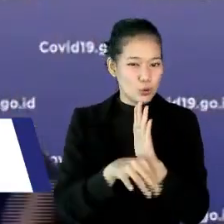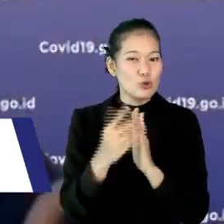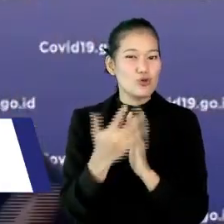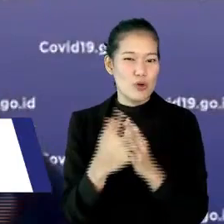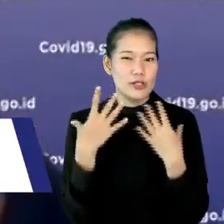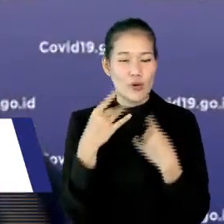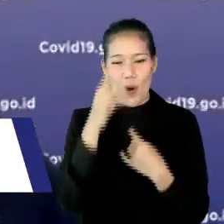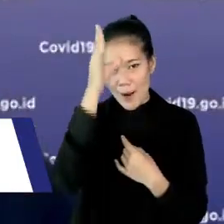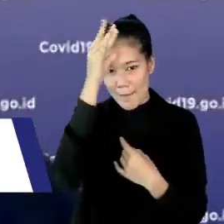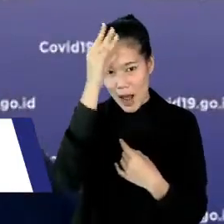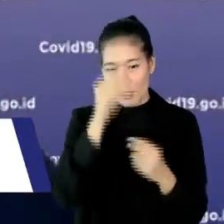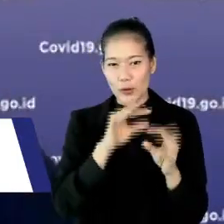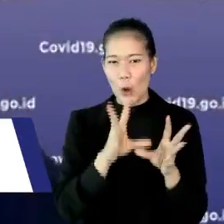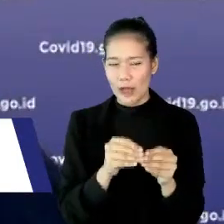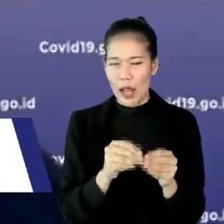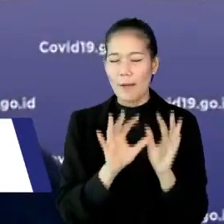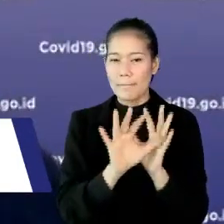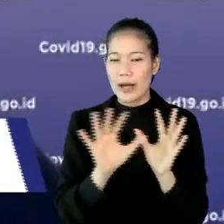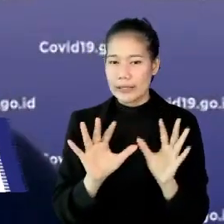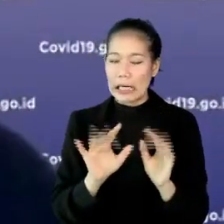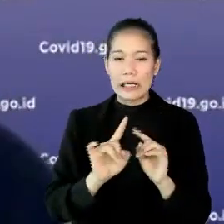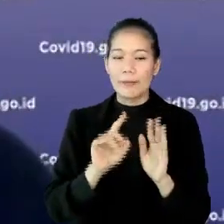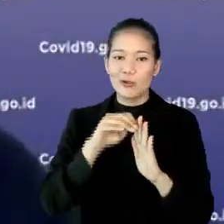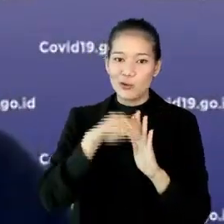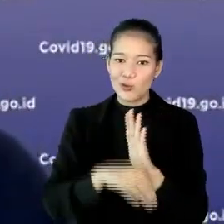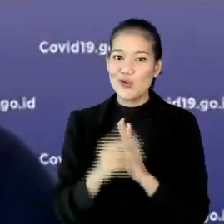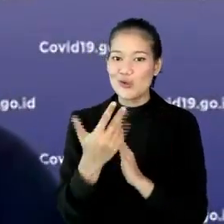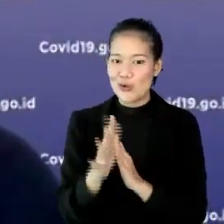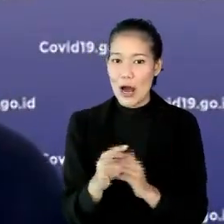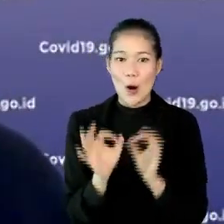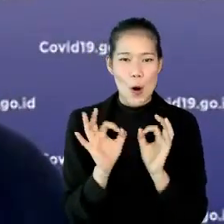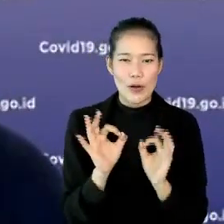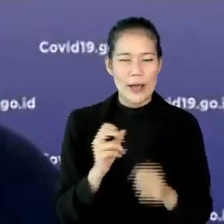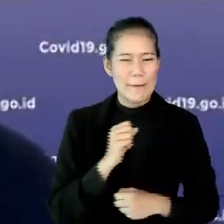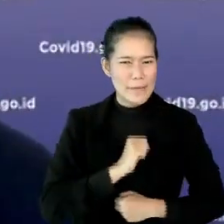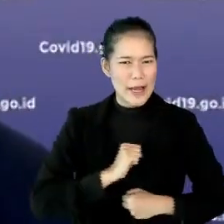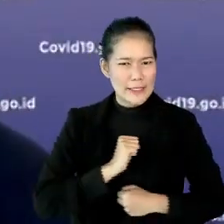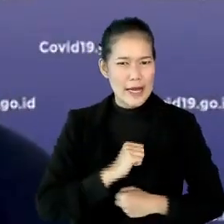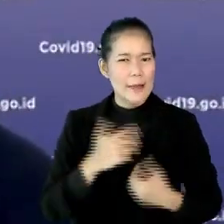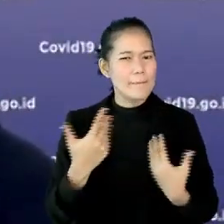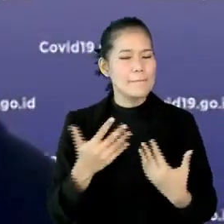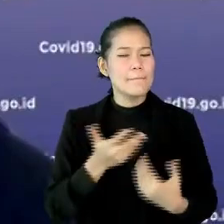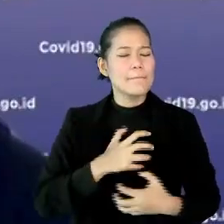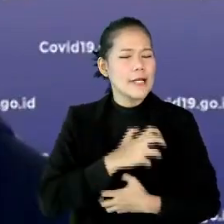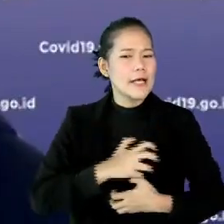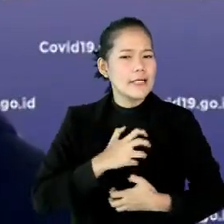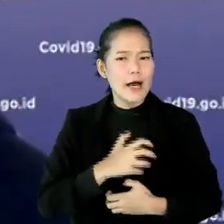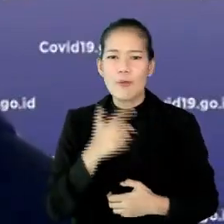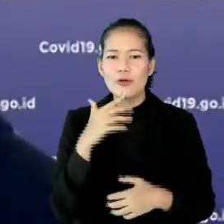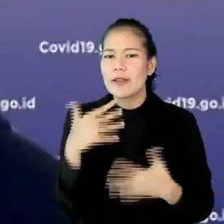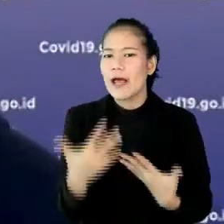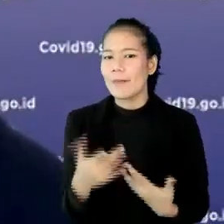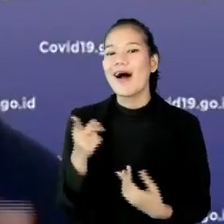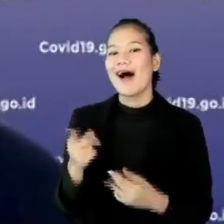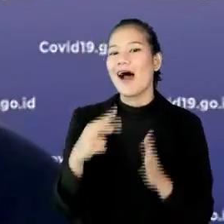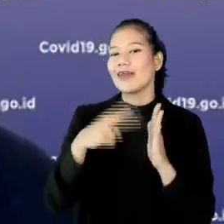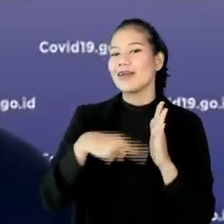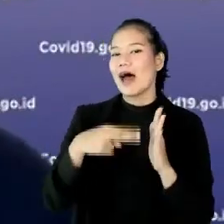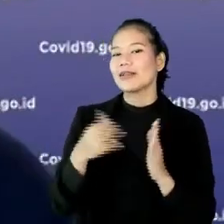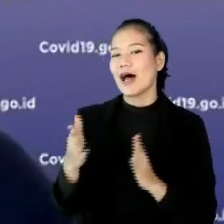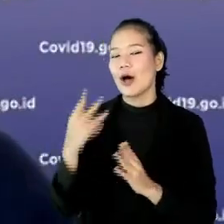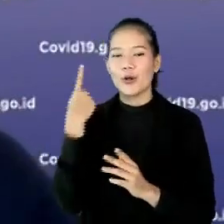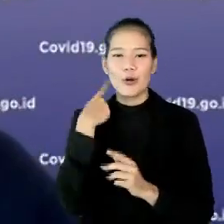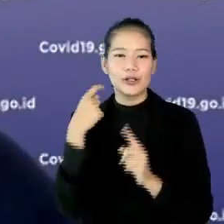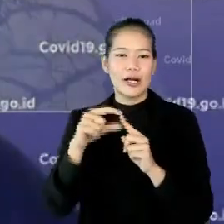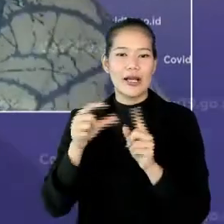Bali. Karena kan Jawa Bali yang menyumbang paling banyak. Oke, kita sama-sama penasaran dong, pengen tahu nih datanya nih Dr. Dewi yang pegang. Ayo Dr.